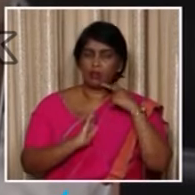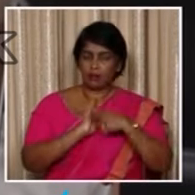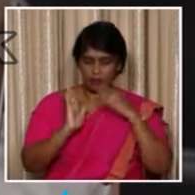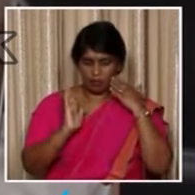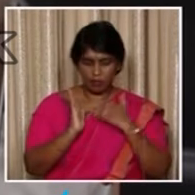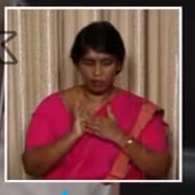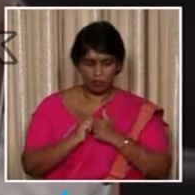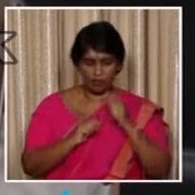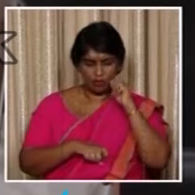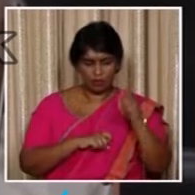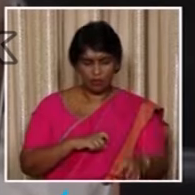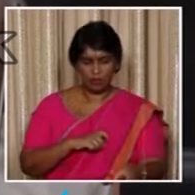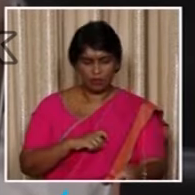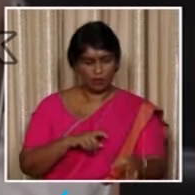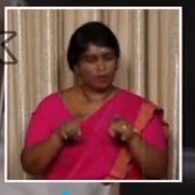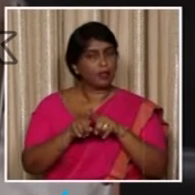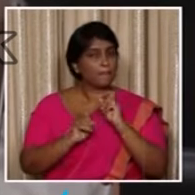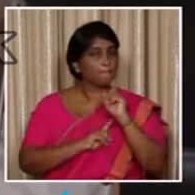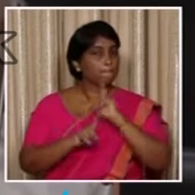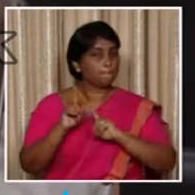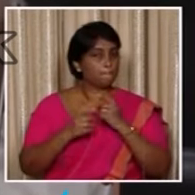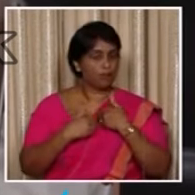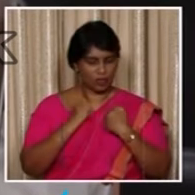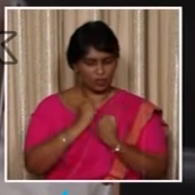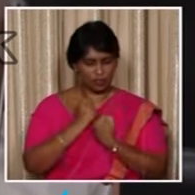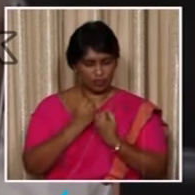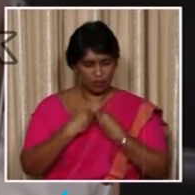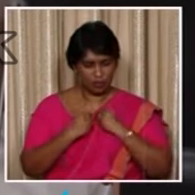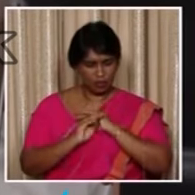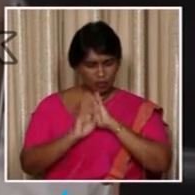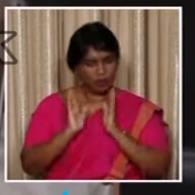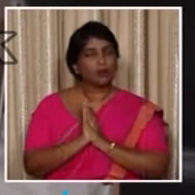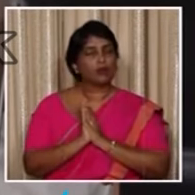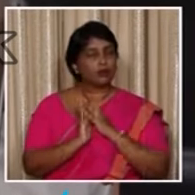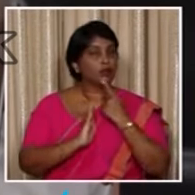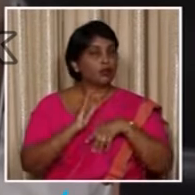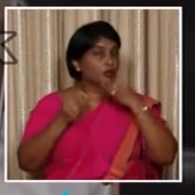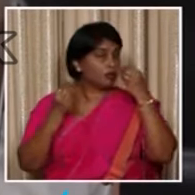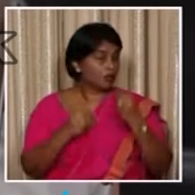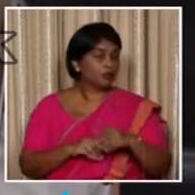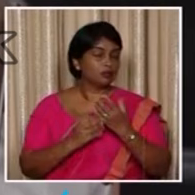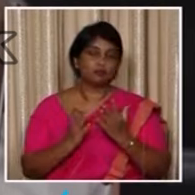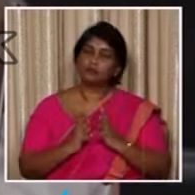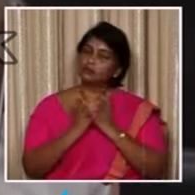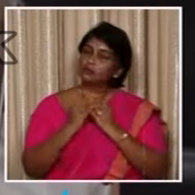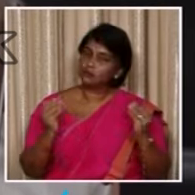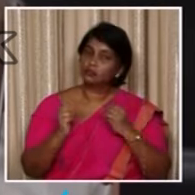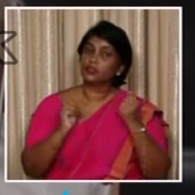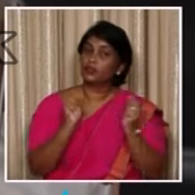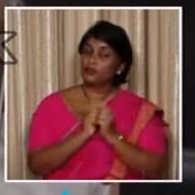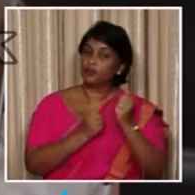දුෂ්කරතාවන් විඳ ජනතාව ඒ වගේම පාර්ලිමේන්තුවේ මට සහාය දුන් සියලු දෙනා රට බංකොලොත් බවින් මුදා ගැනීමේ